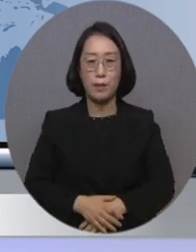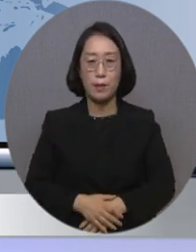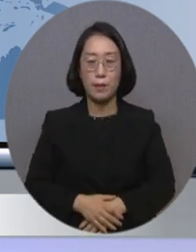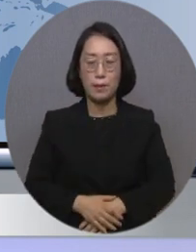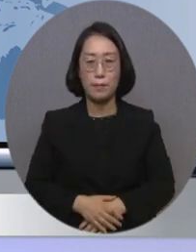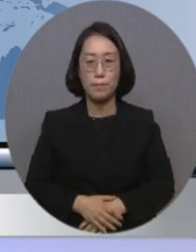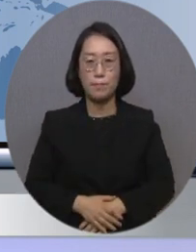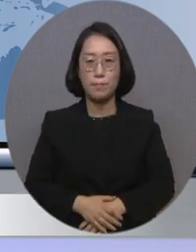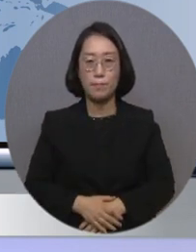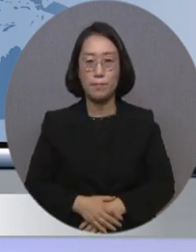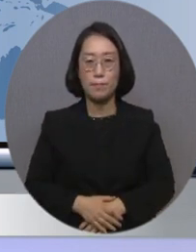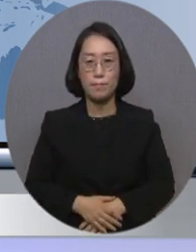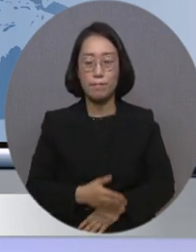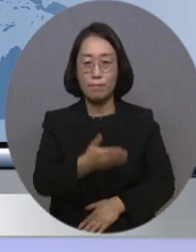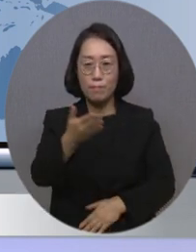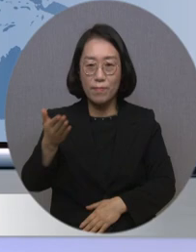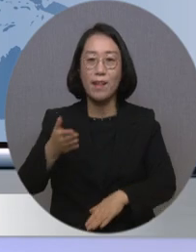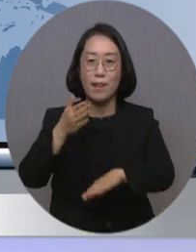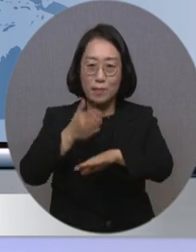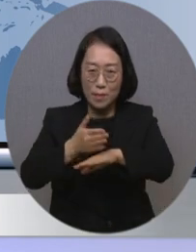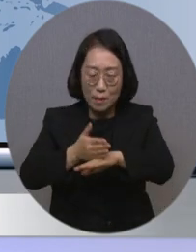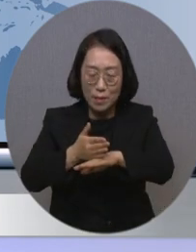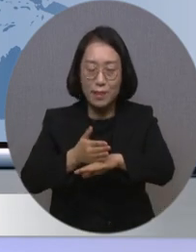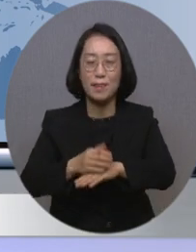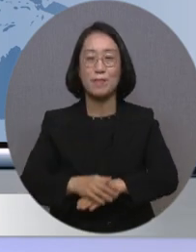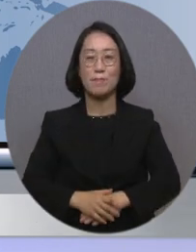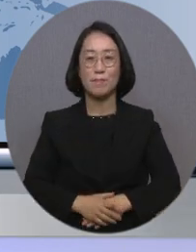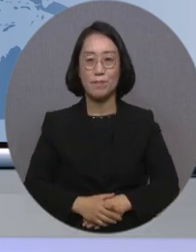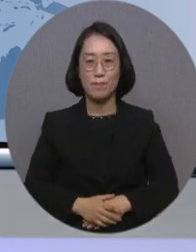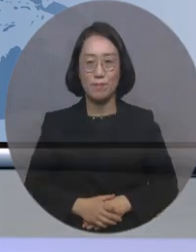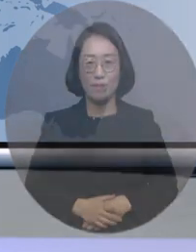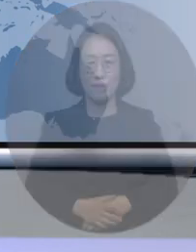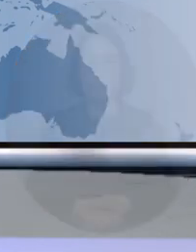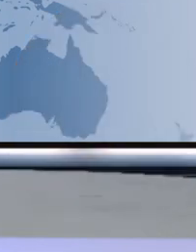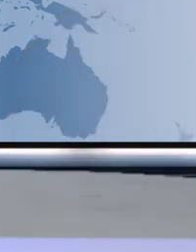뉴스 20살을 마칩니다 시청해주신 여러분 고맙습니다